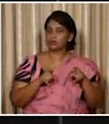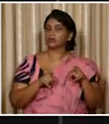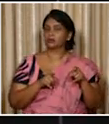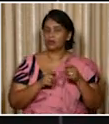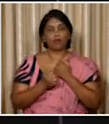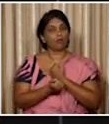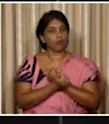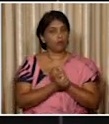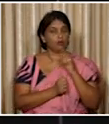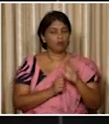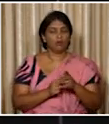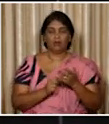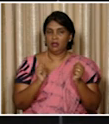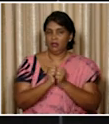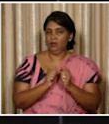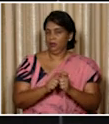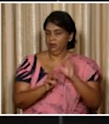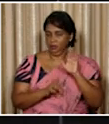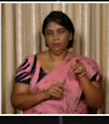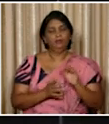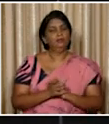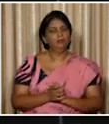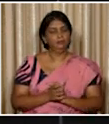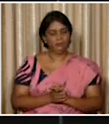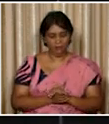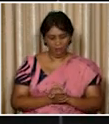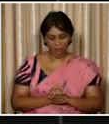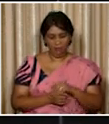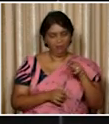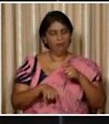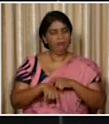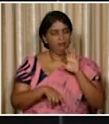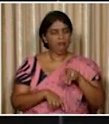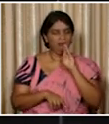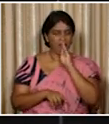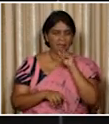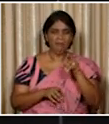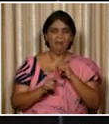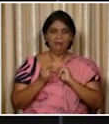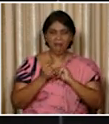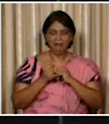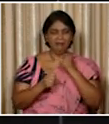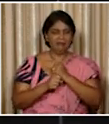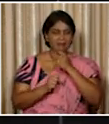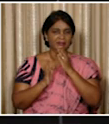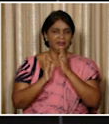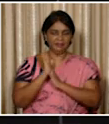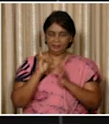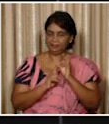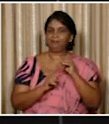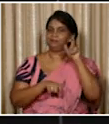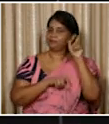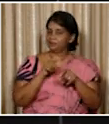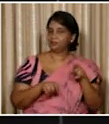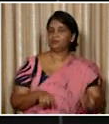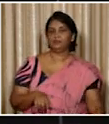தவத்திரு வேலன் சுவாமிகள், நாடாளுமன்ற உறுப்பினர்களான செல்வராஜா கஜேந்திரன், சிவஞானம் ஸ்ரீதரன் மற்றும் 300க்கும் அதிகமான பொதுமக்கள்